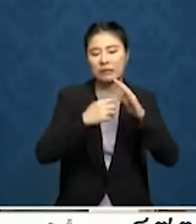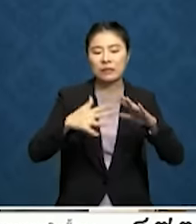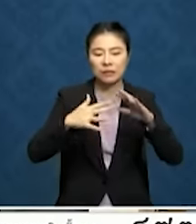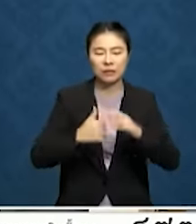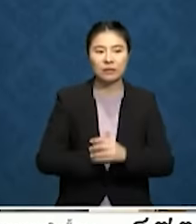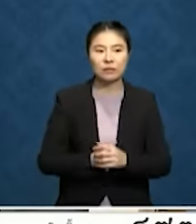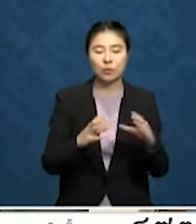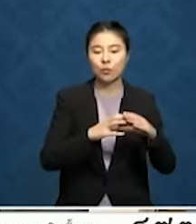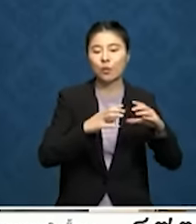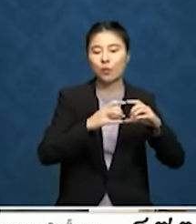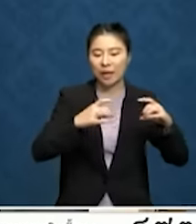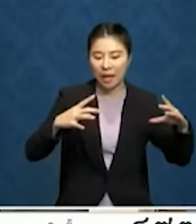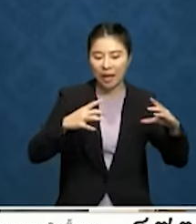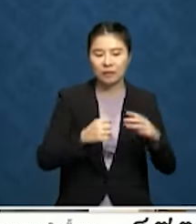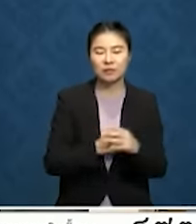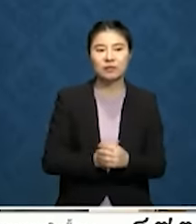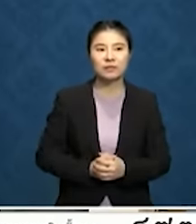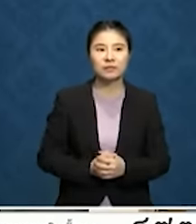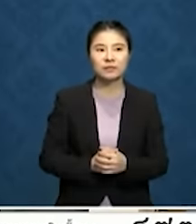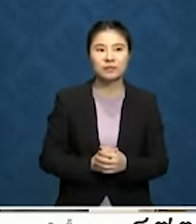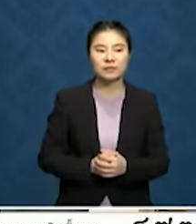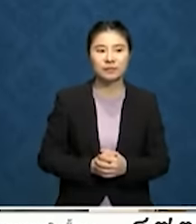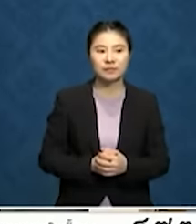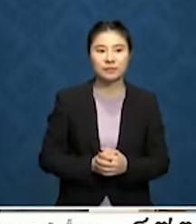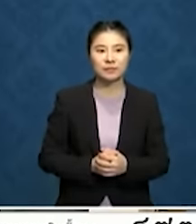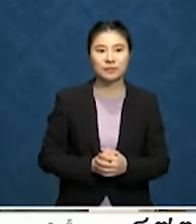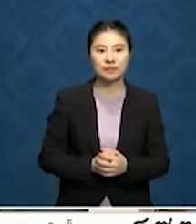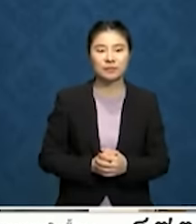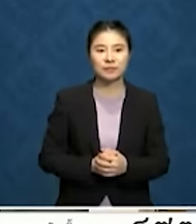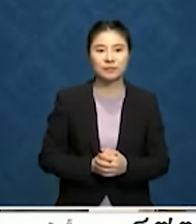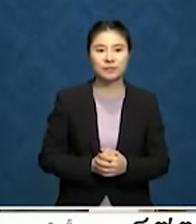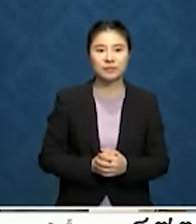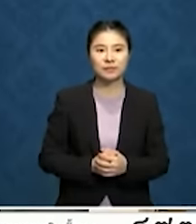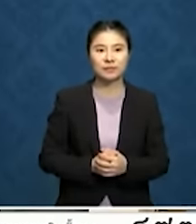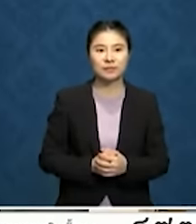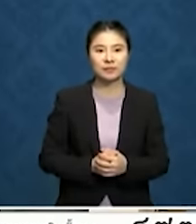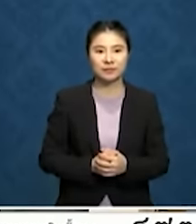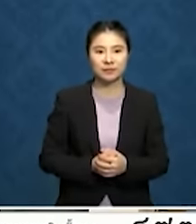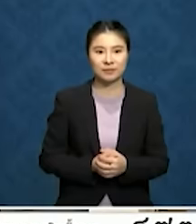ทั้งฝ่ายค้านคุณประกรณ์วุฒิก็เสนออย่างนี้ผมขออนุญาตเลยนะครับ